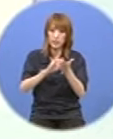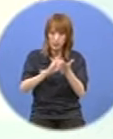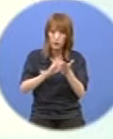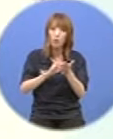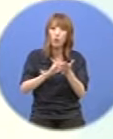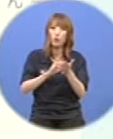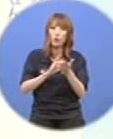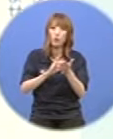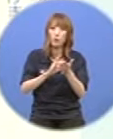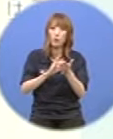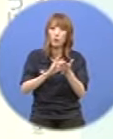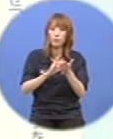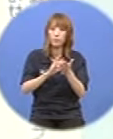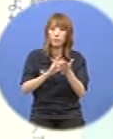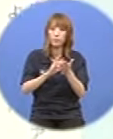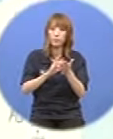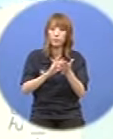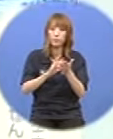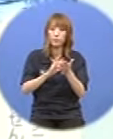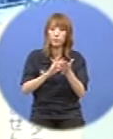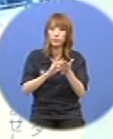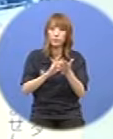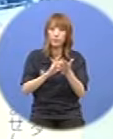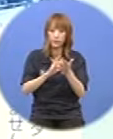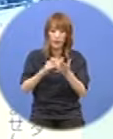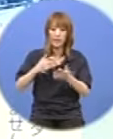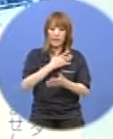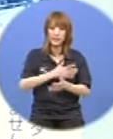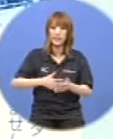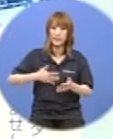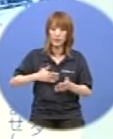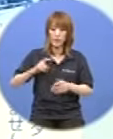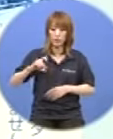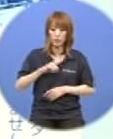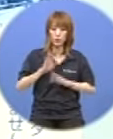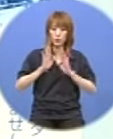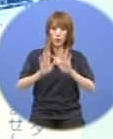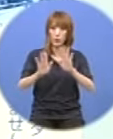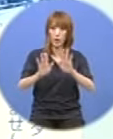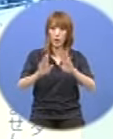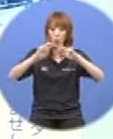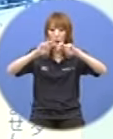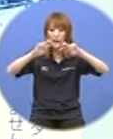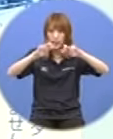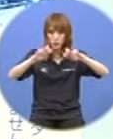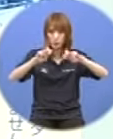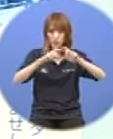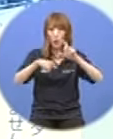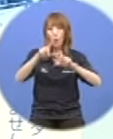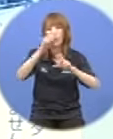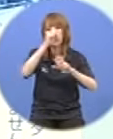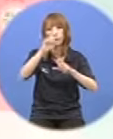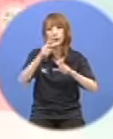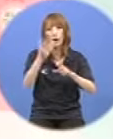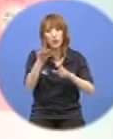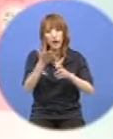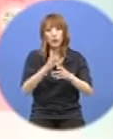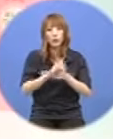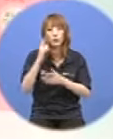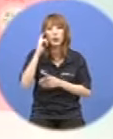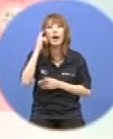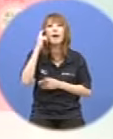ぱりの人体用の虫除けを開発した方がいいんじゃないかということを考えて、